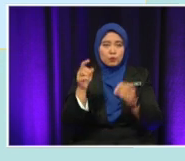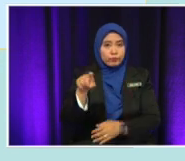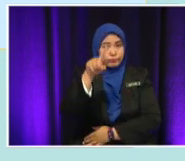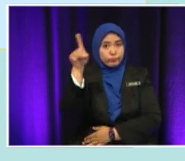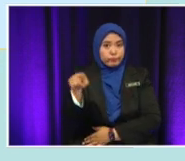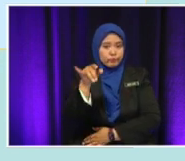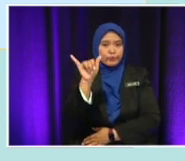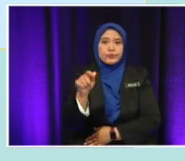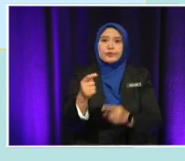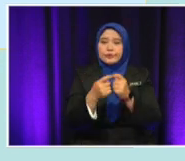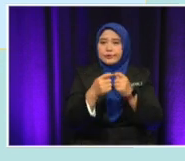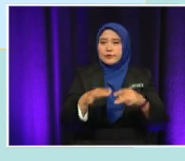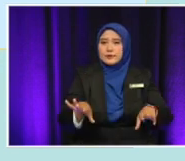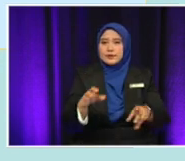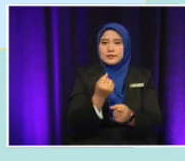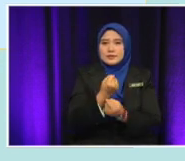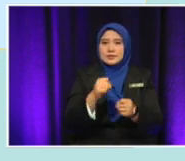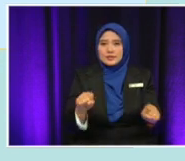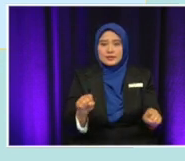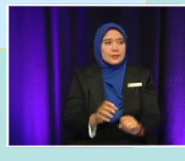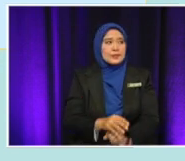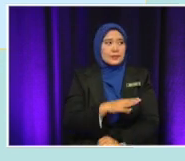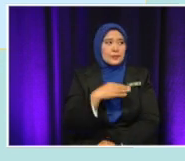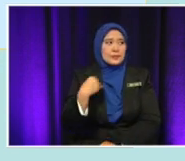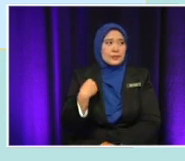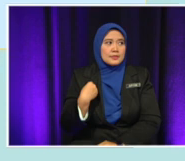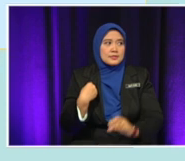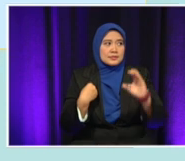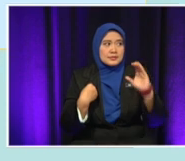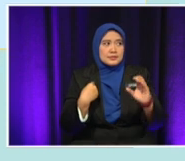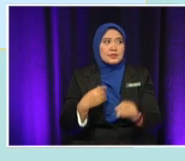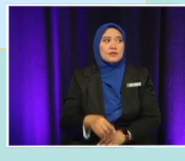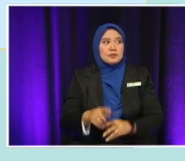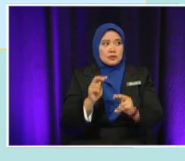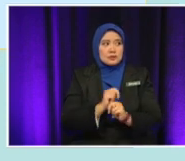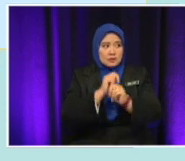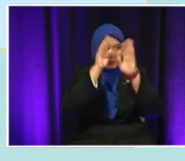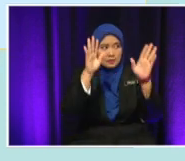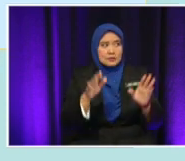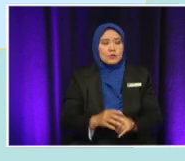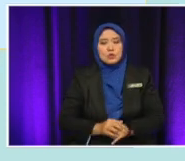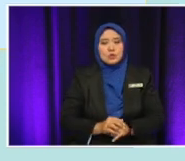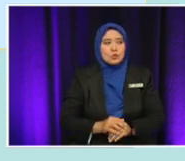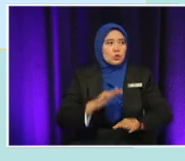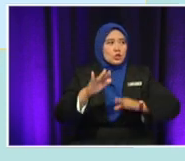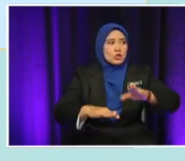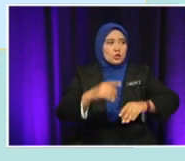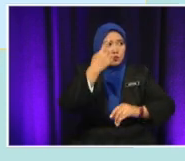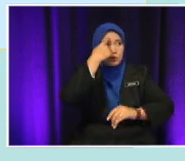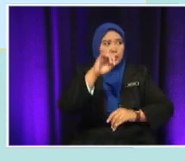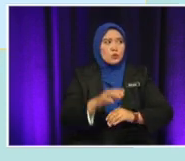teks smartphone Oke ini ketika penghasilan logo dalam